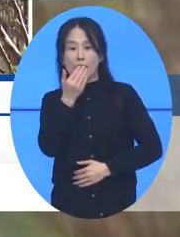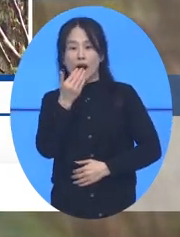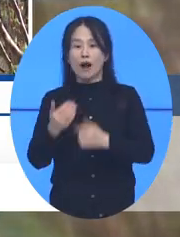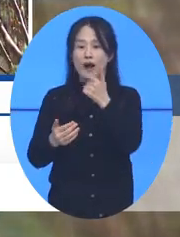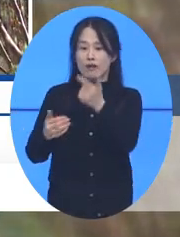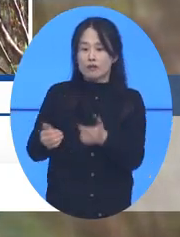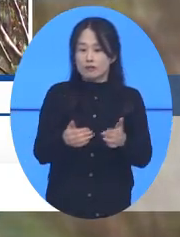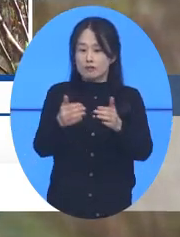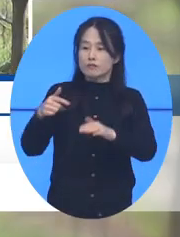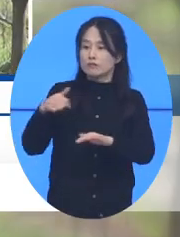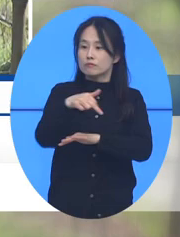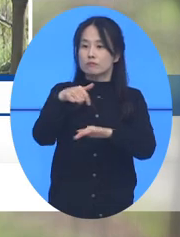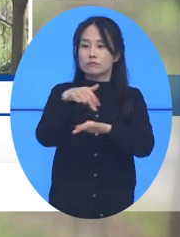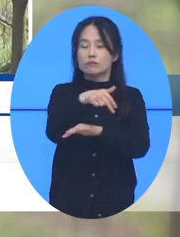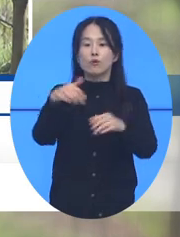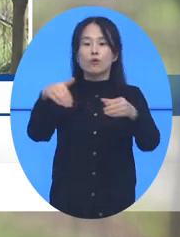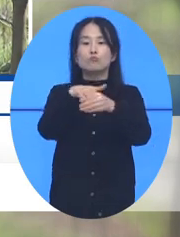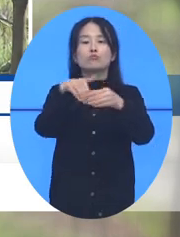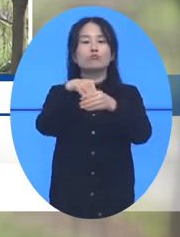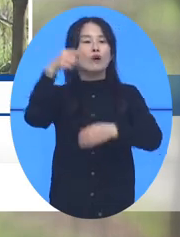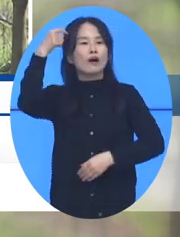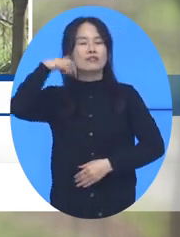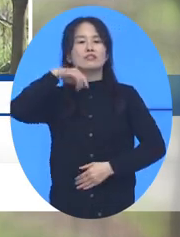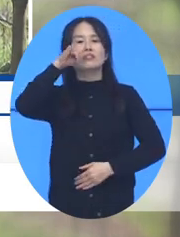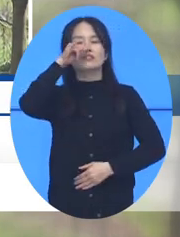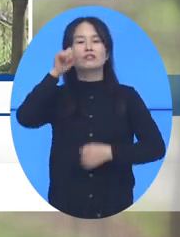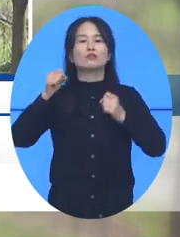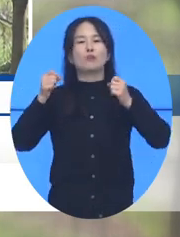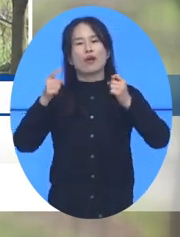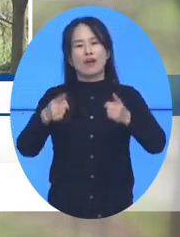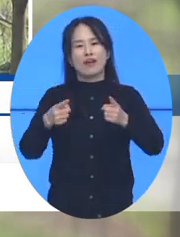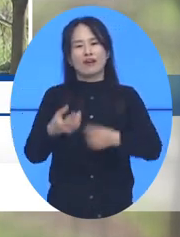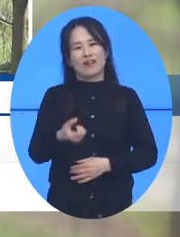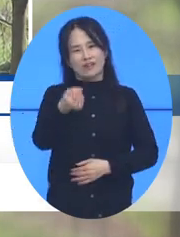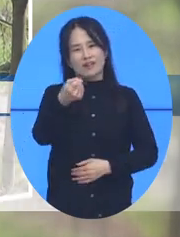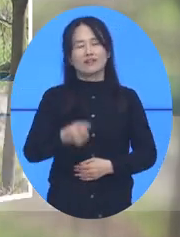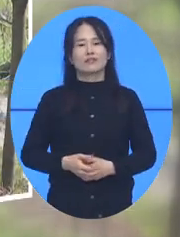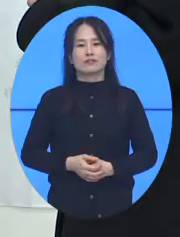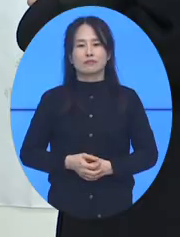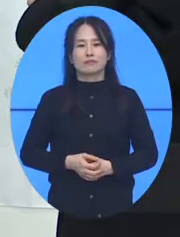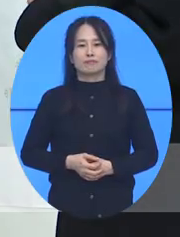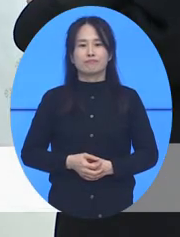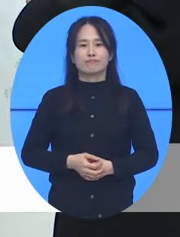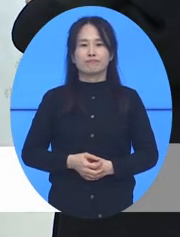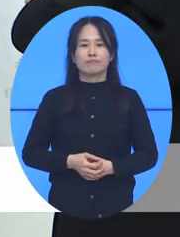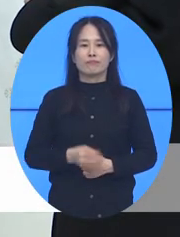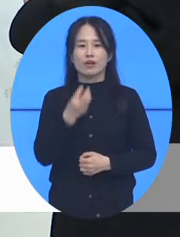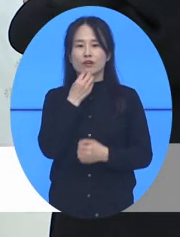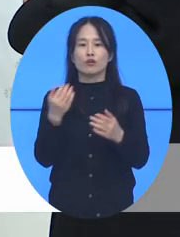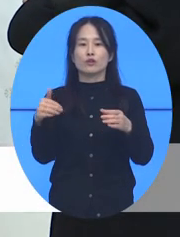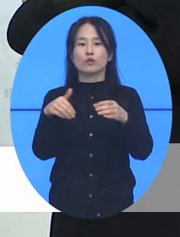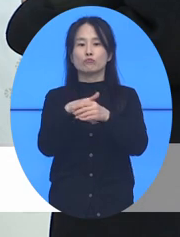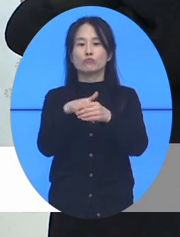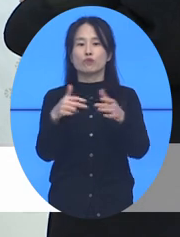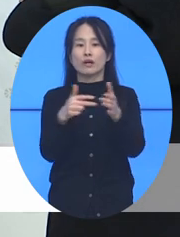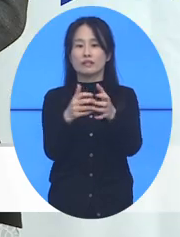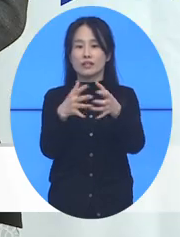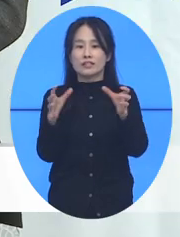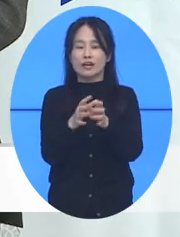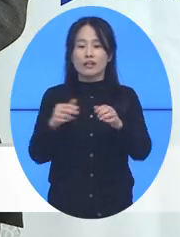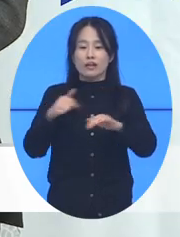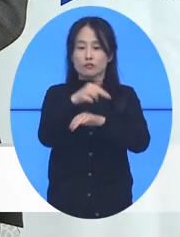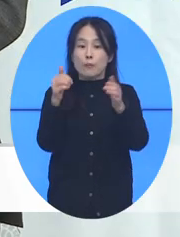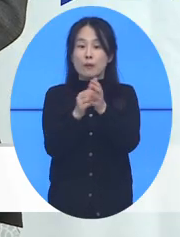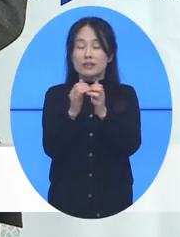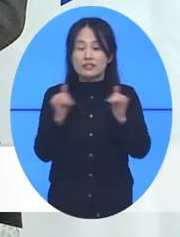거닐면서 문화의 향기를 느낄 수 있는 기회를 가지시기를 경기도는 경기문화재단의